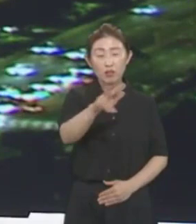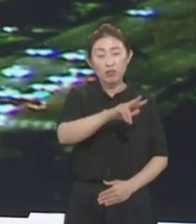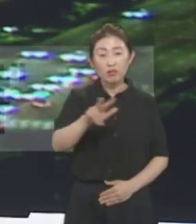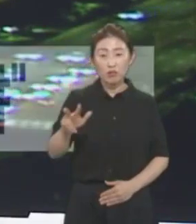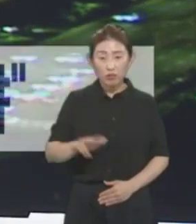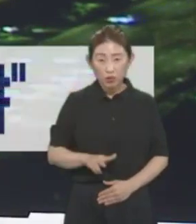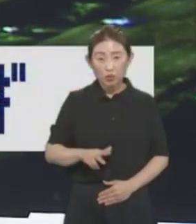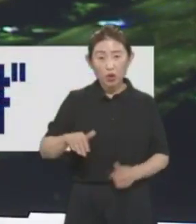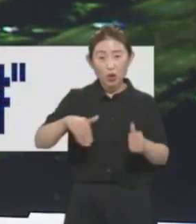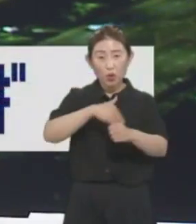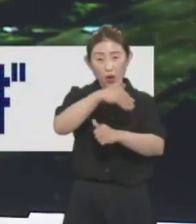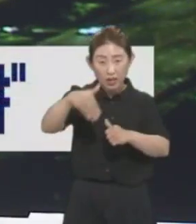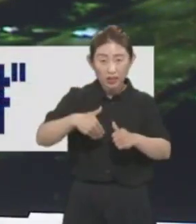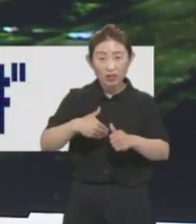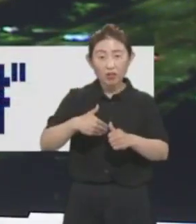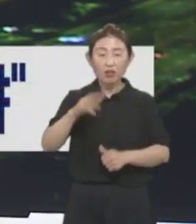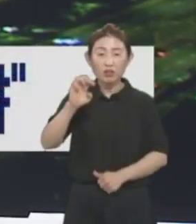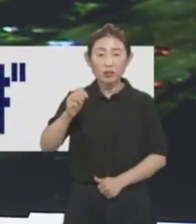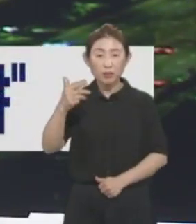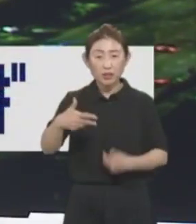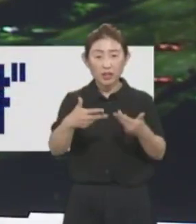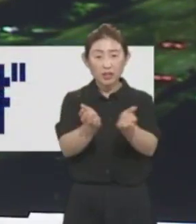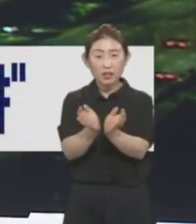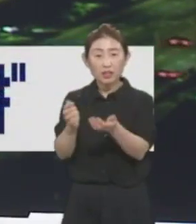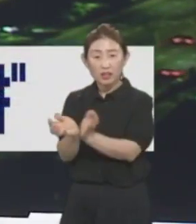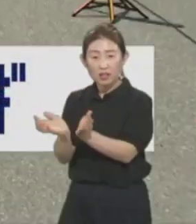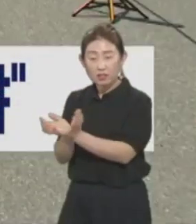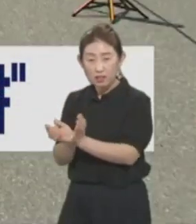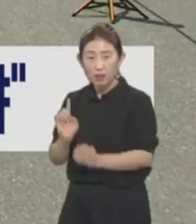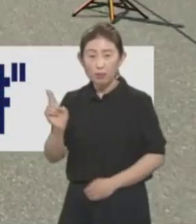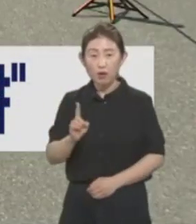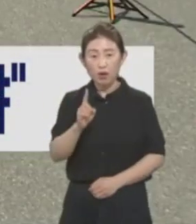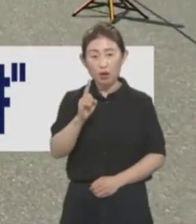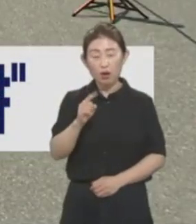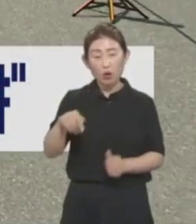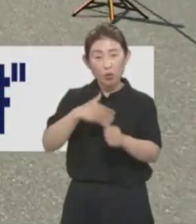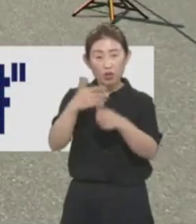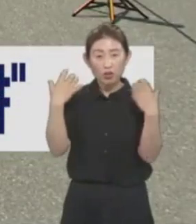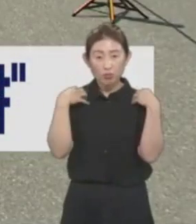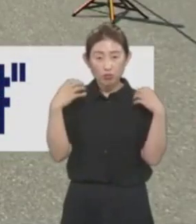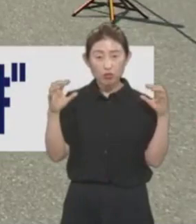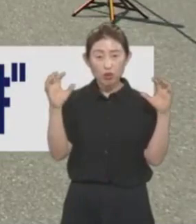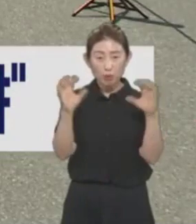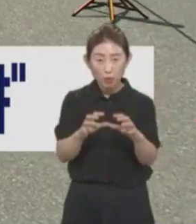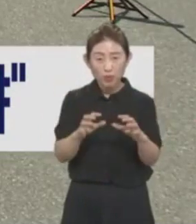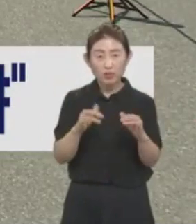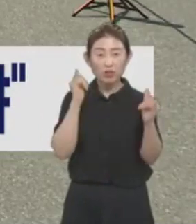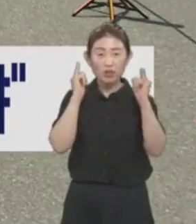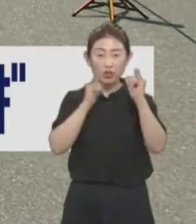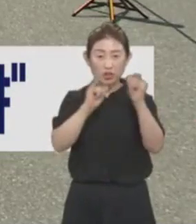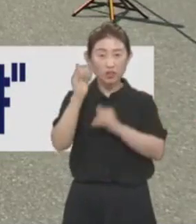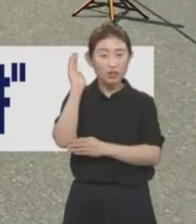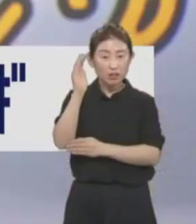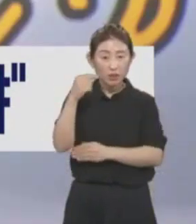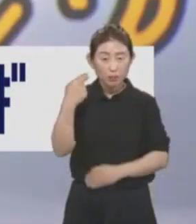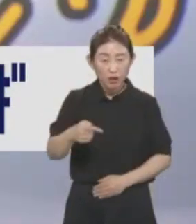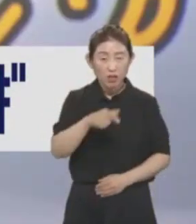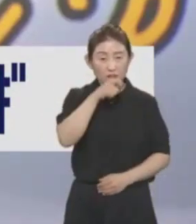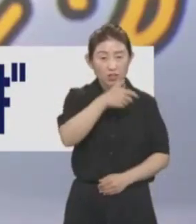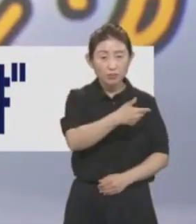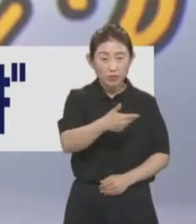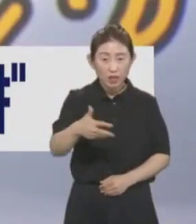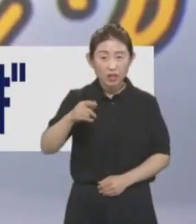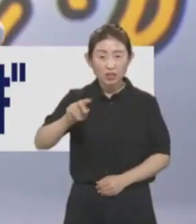대전 충남 녹색연합을 비롯한 전국의 38개 환경단체는 환경부 앞에서 기자회견을 열고